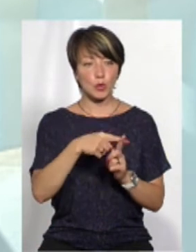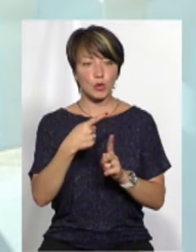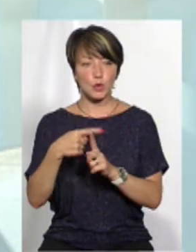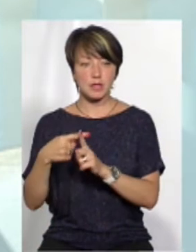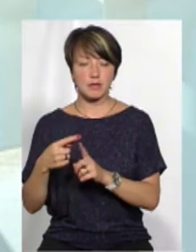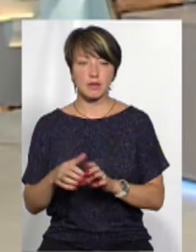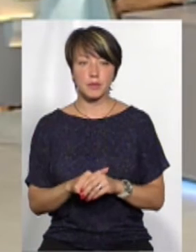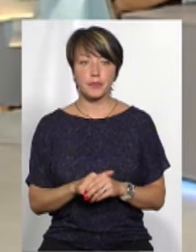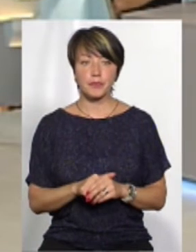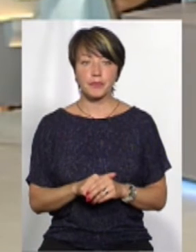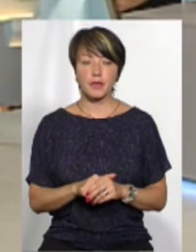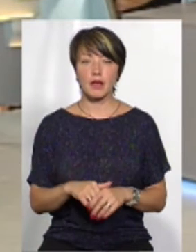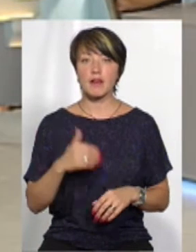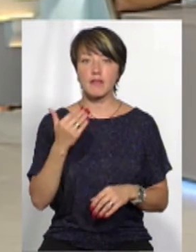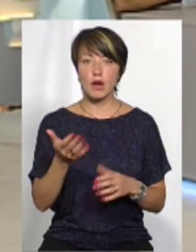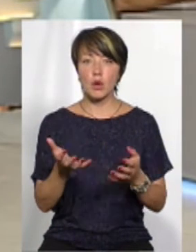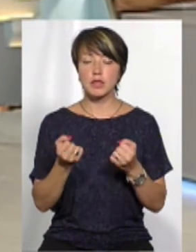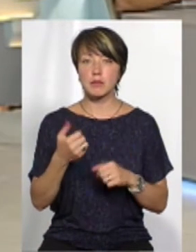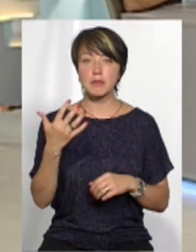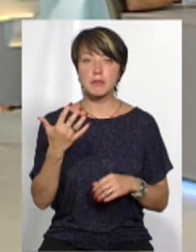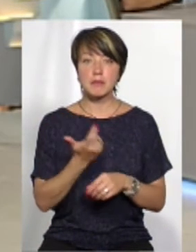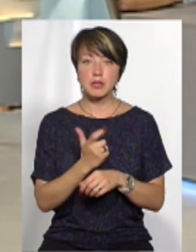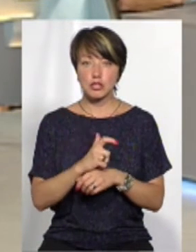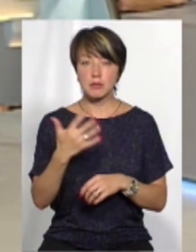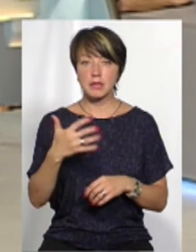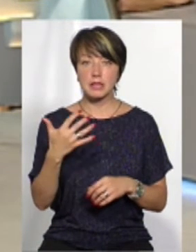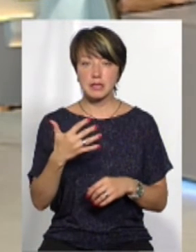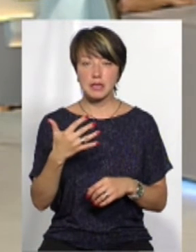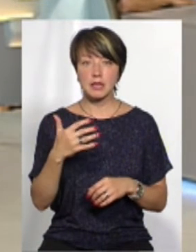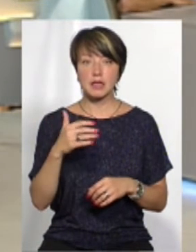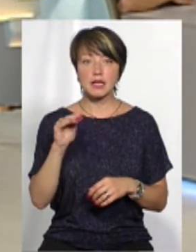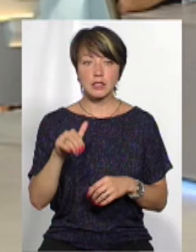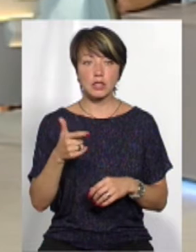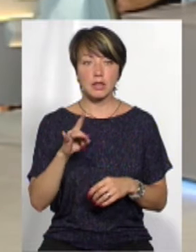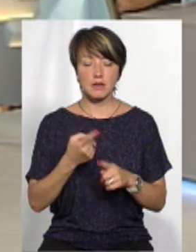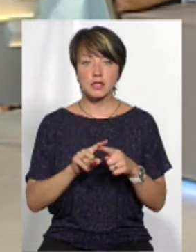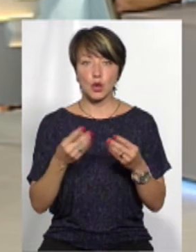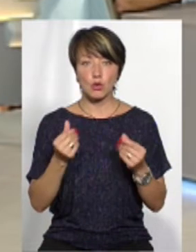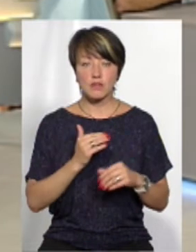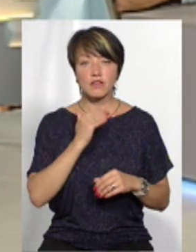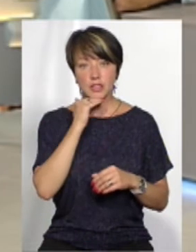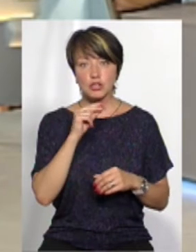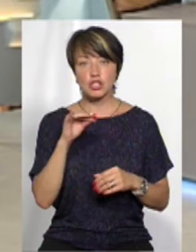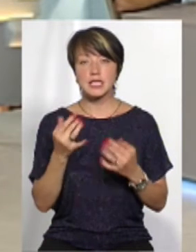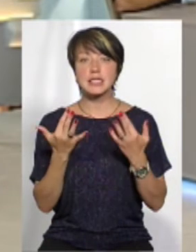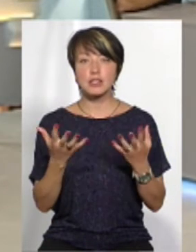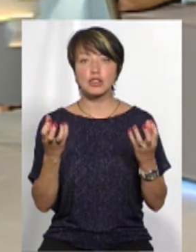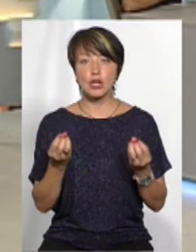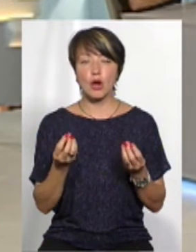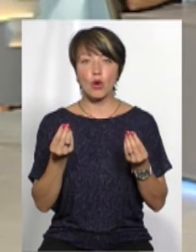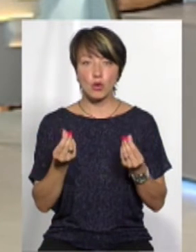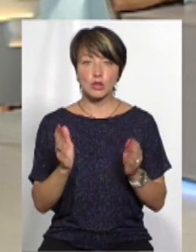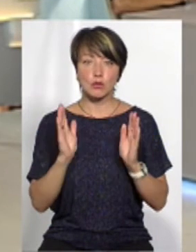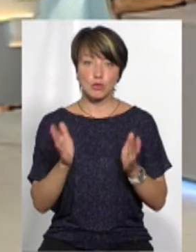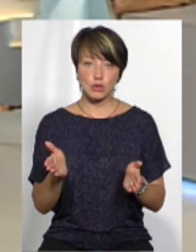плюсів. Андрію, ось ви отримали 50, більше, ніж 50 тисяч гривень. А цих грошей вистачить? Чи скільки ви ще грошей